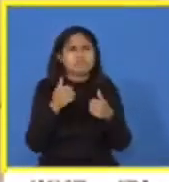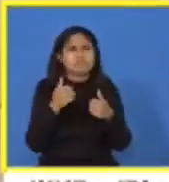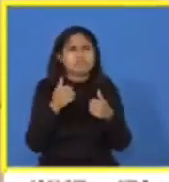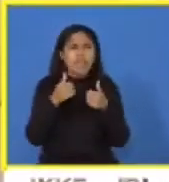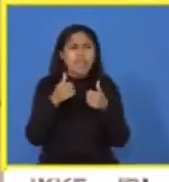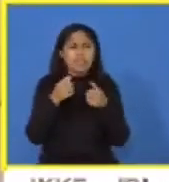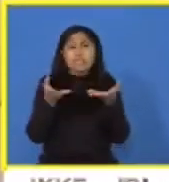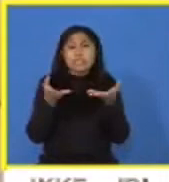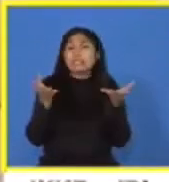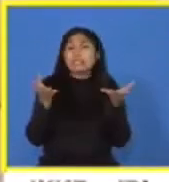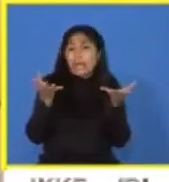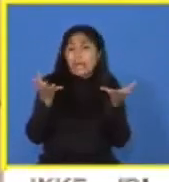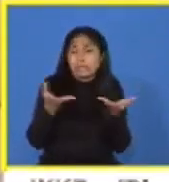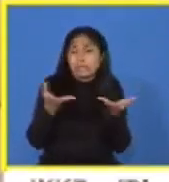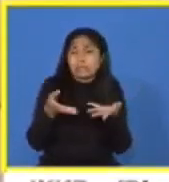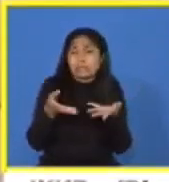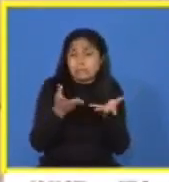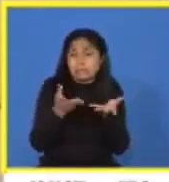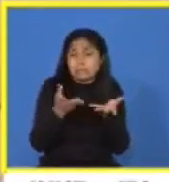yang terjadi itu karena